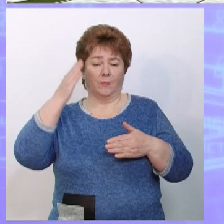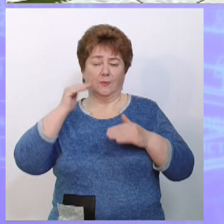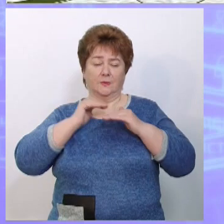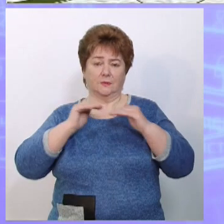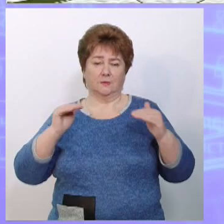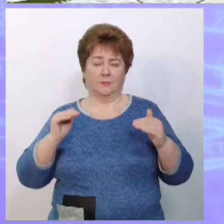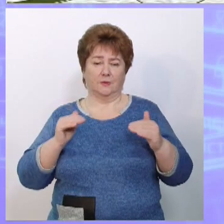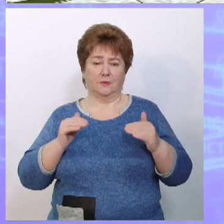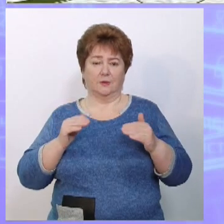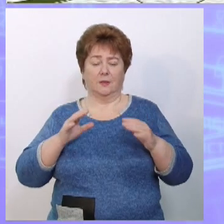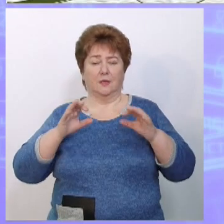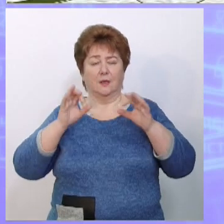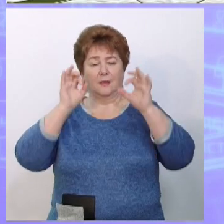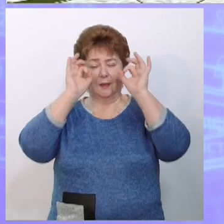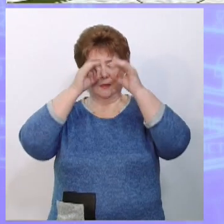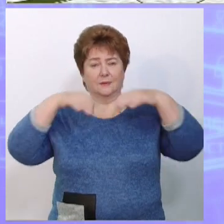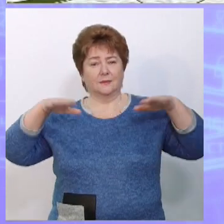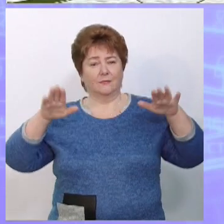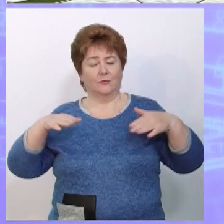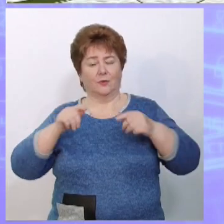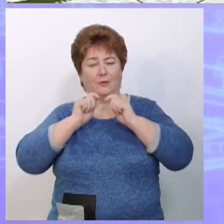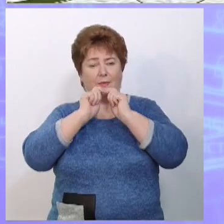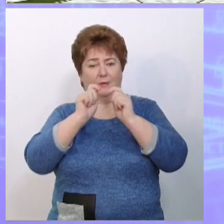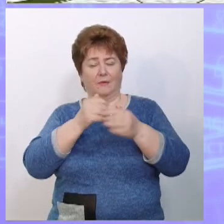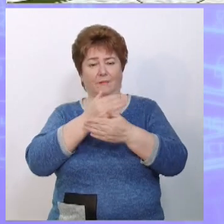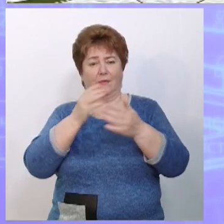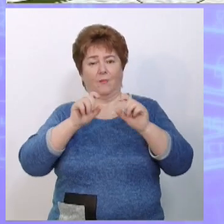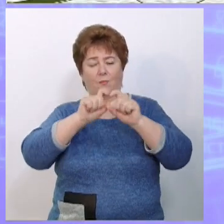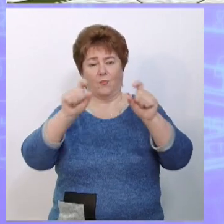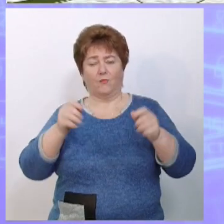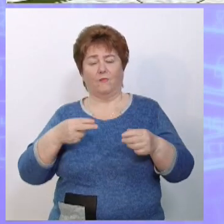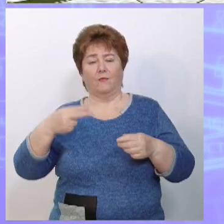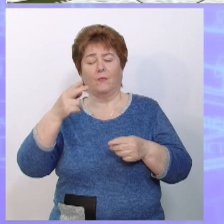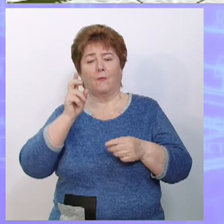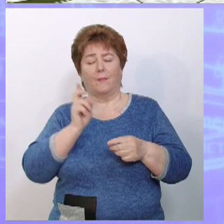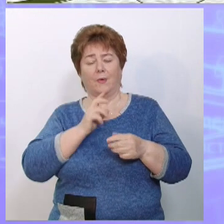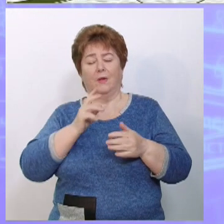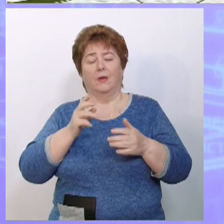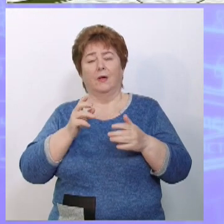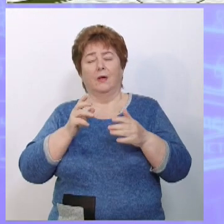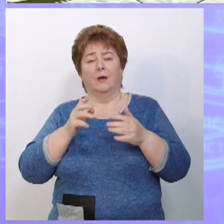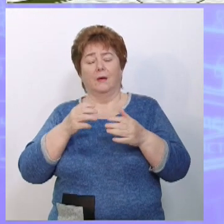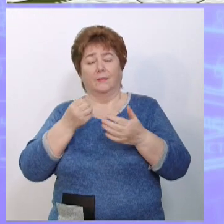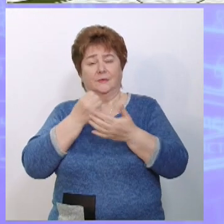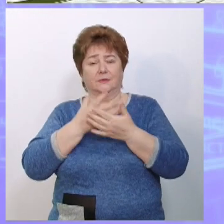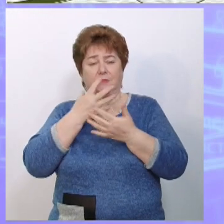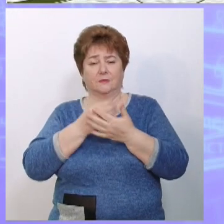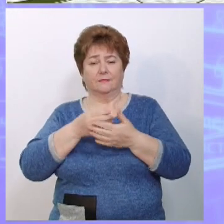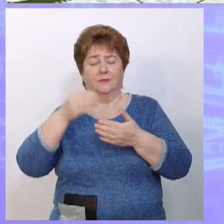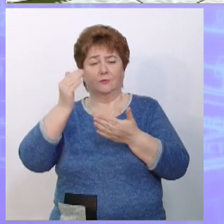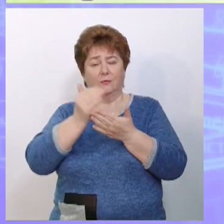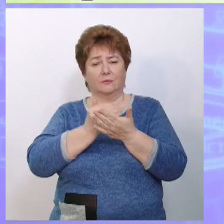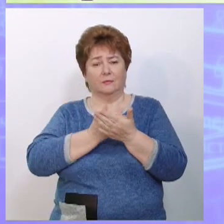Молодцы! И Совунья дарит вам букву Б. Оцените свою работу на